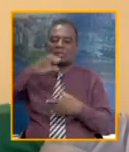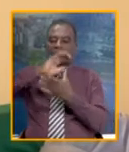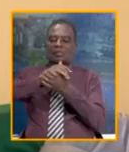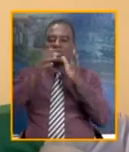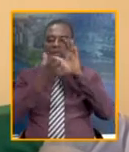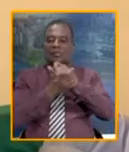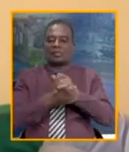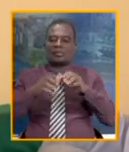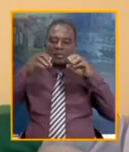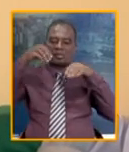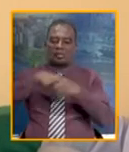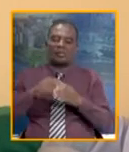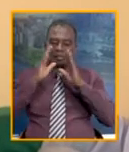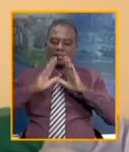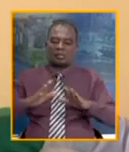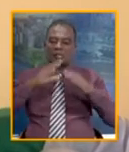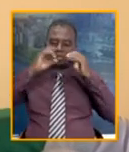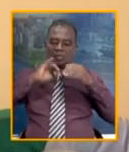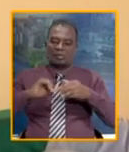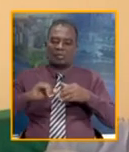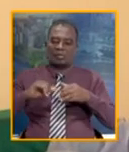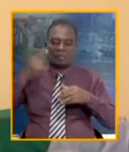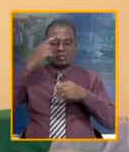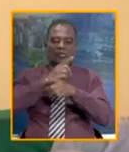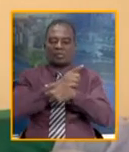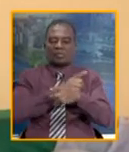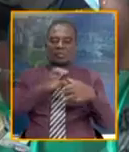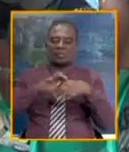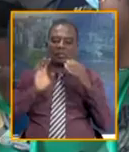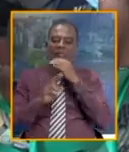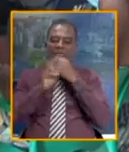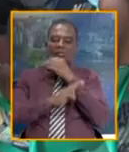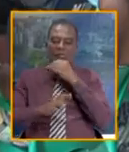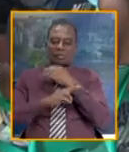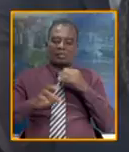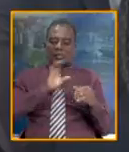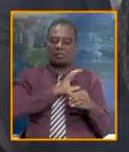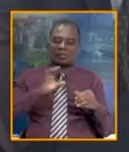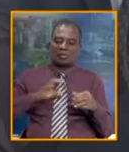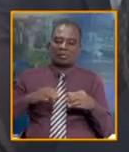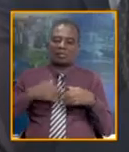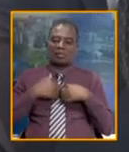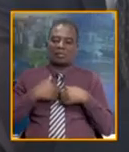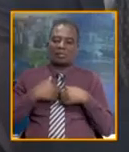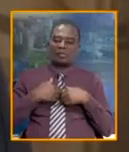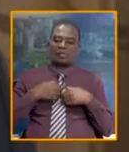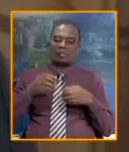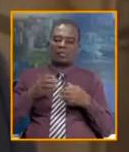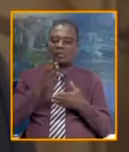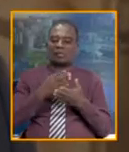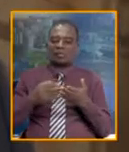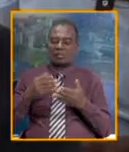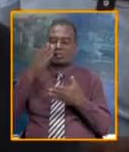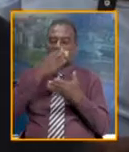main, dans la paix et la cohésion pour le développement de notre région. Le Conseil note quelques acquis, notamment au niveau